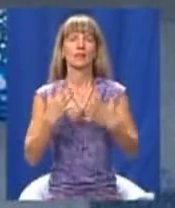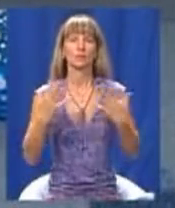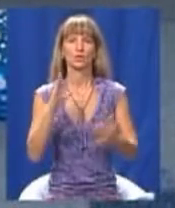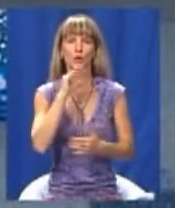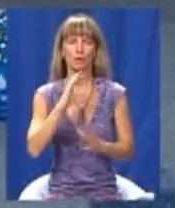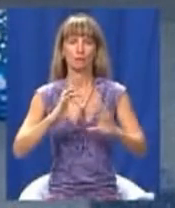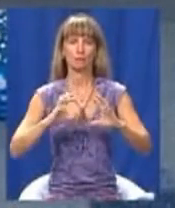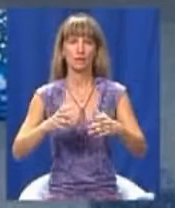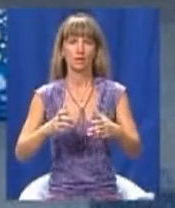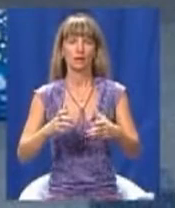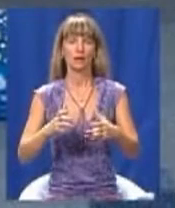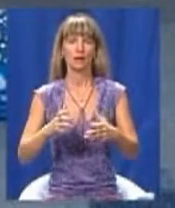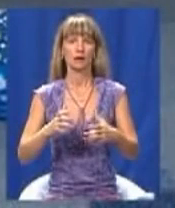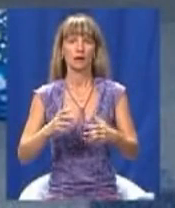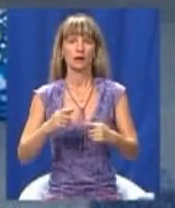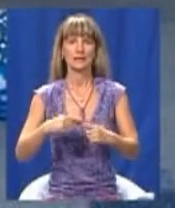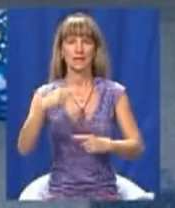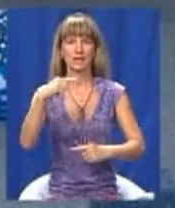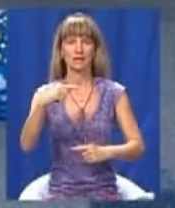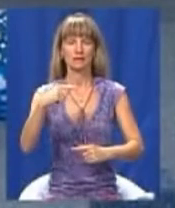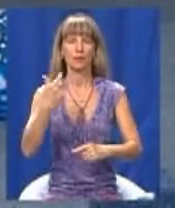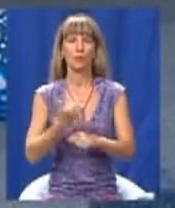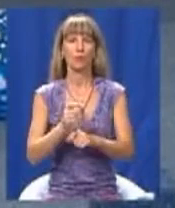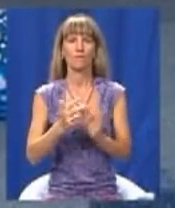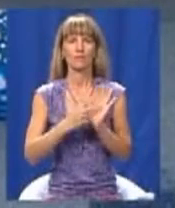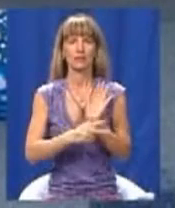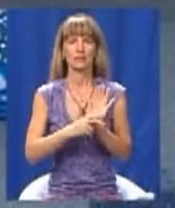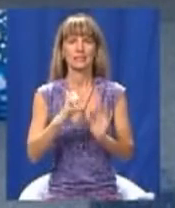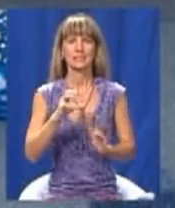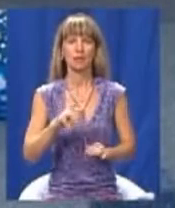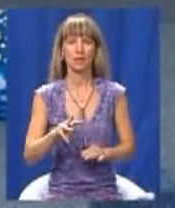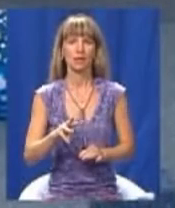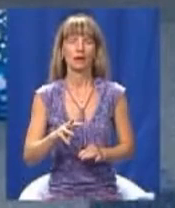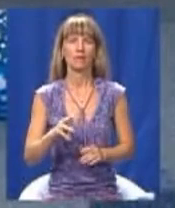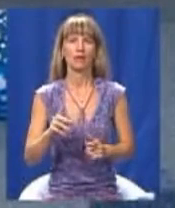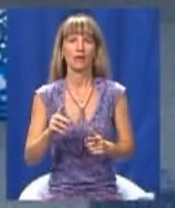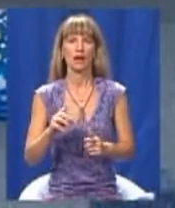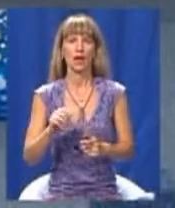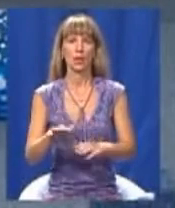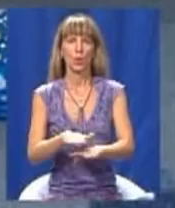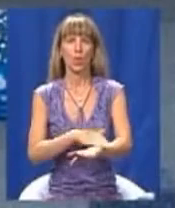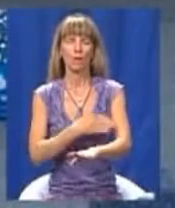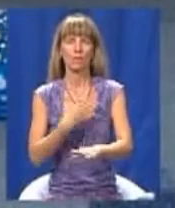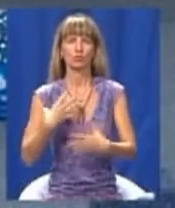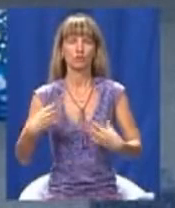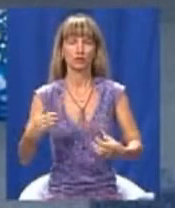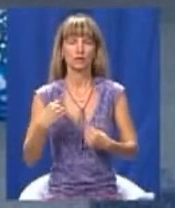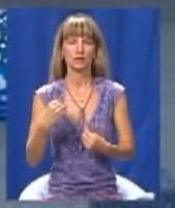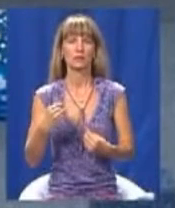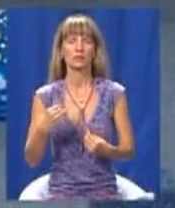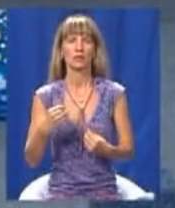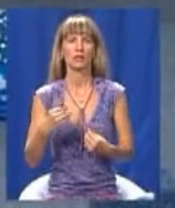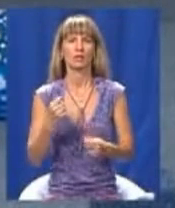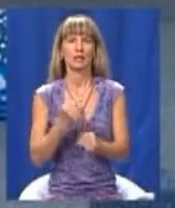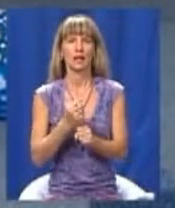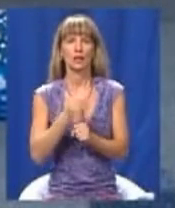собак у світі. Собака становить понад 80 сантиметрів, уявіть собі. А довга біла шерсть, згорнута в оригінальні шнурки, робить